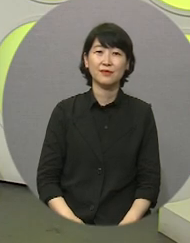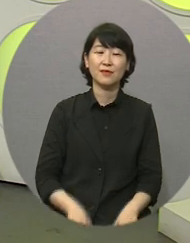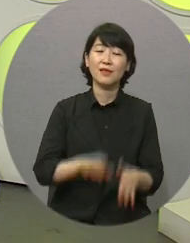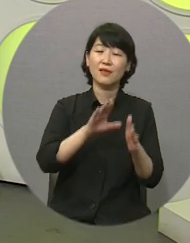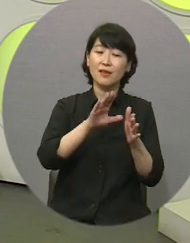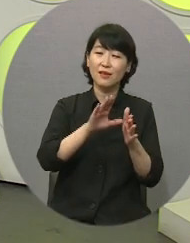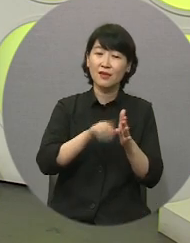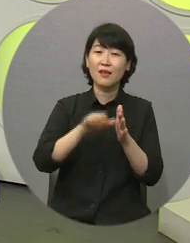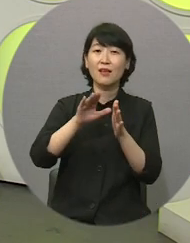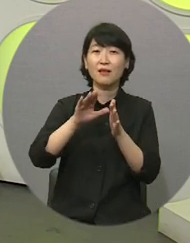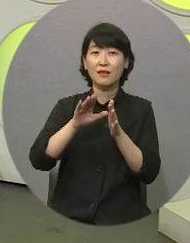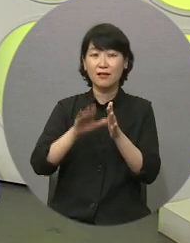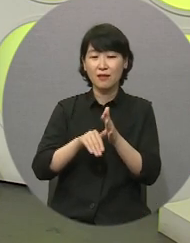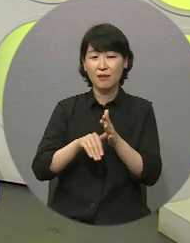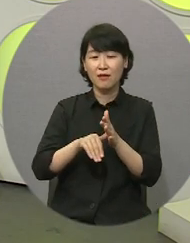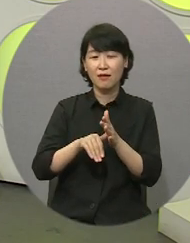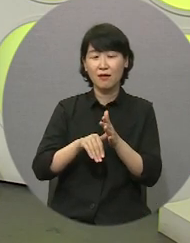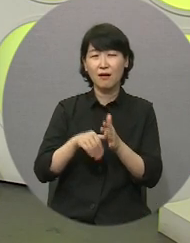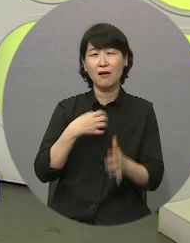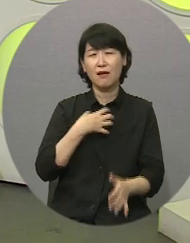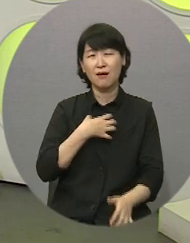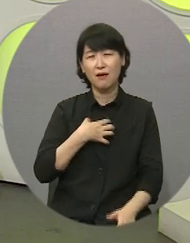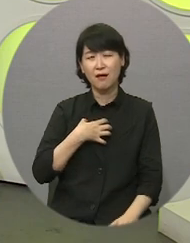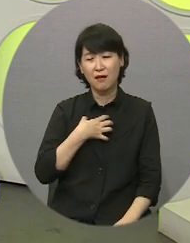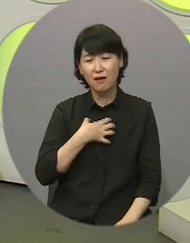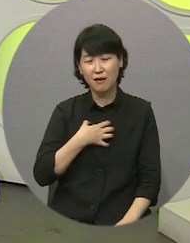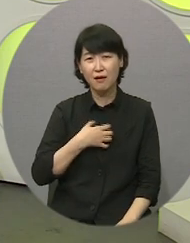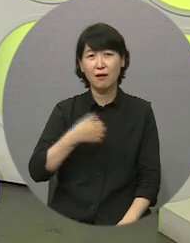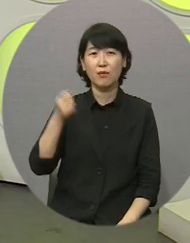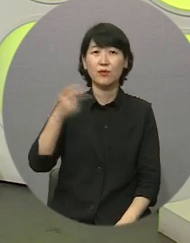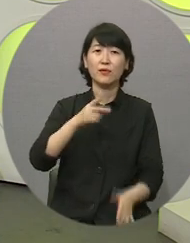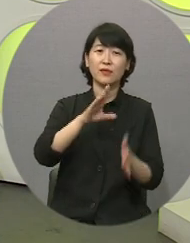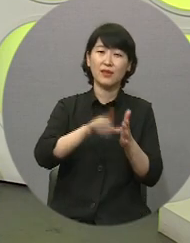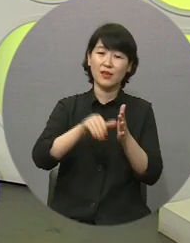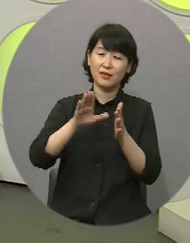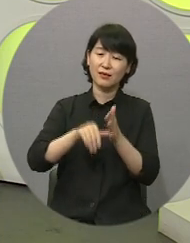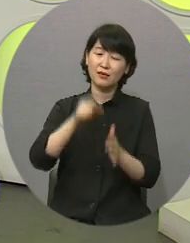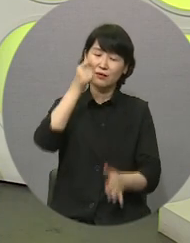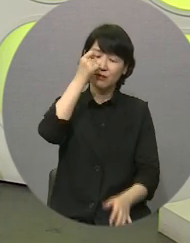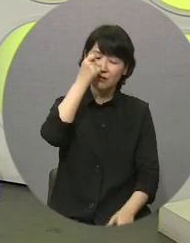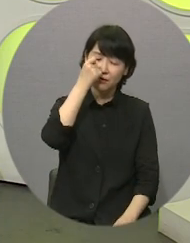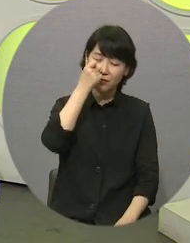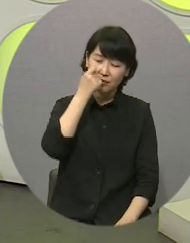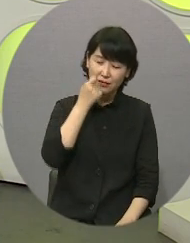때로는 힘들어도 때로는 슬퍼도